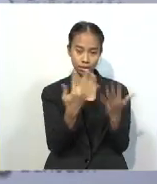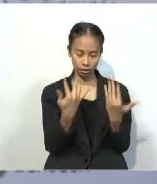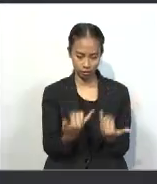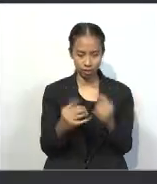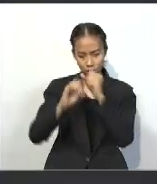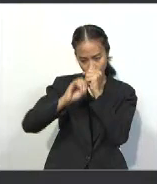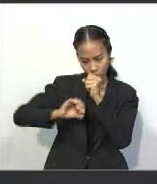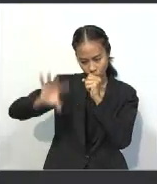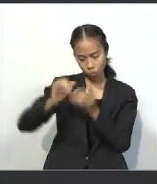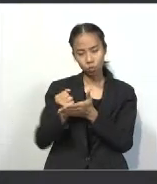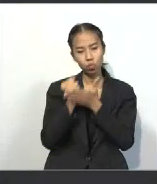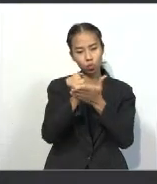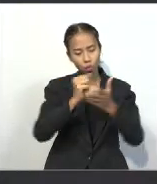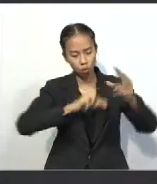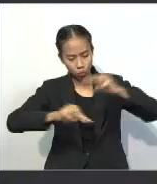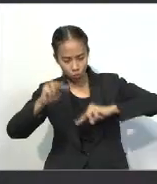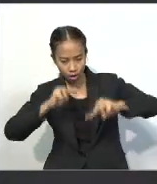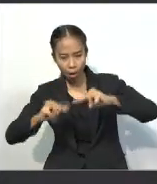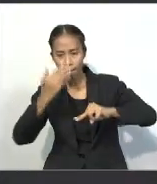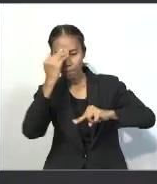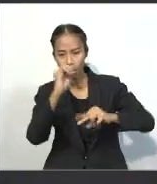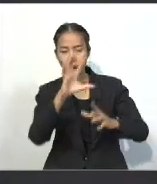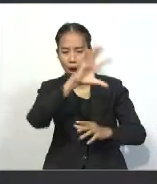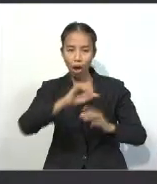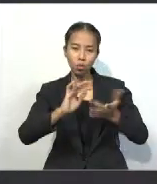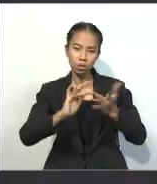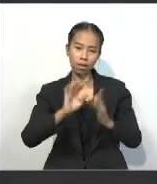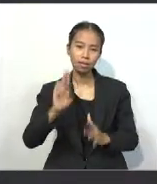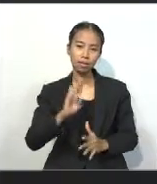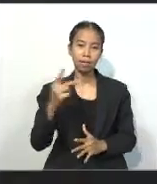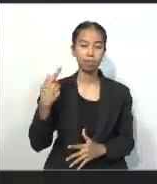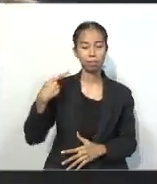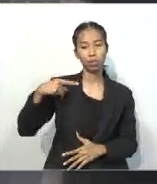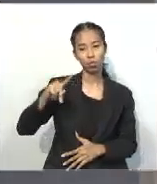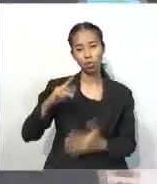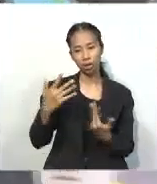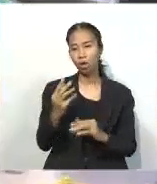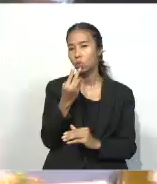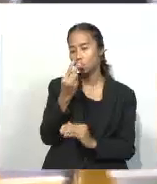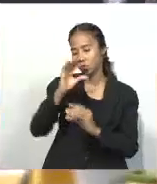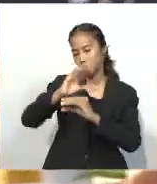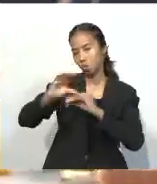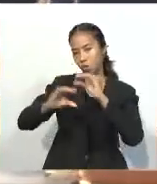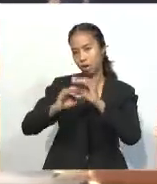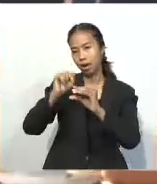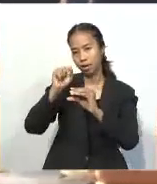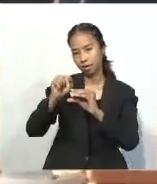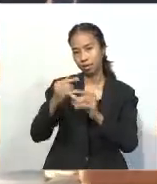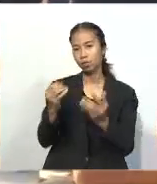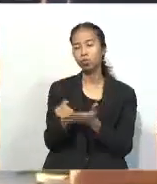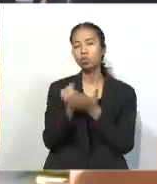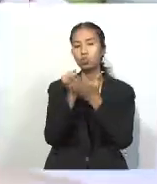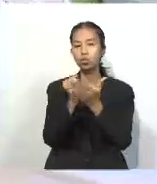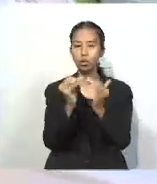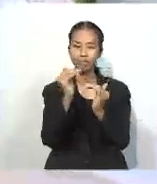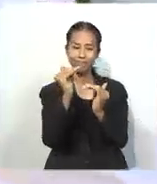บคุมการใช้เพื่อให้นำอินเทอร์เน็ตไปใช้ประโยชน์อย่างแท้จริงพร้อมชมโครงการเปิดประตูสู่โอกาสลดความเหลื่อมล้ำ